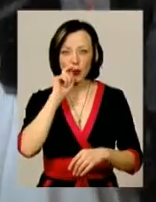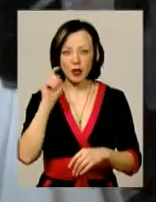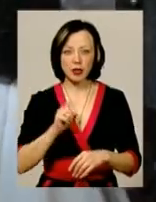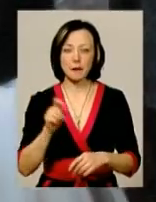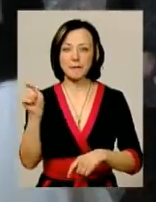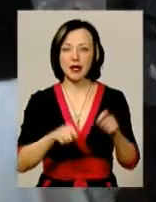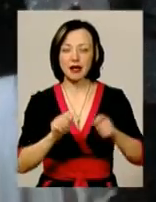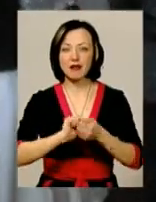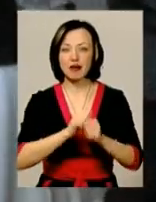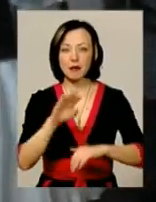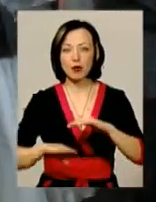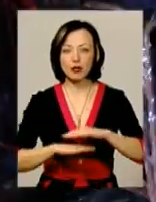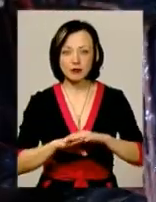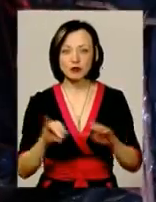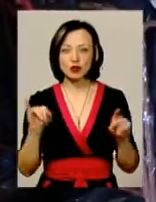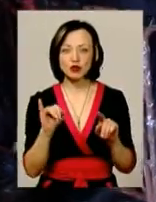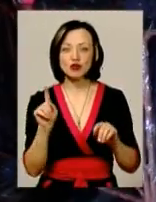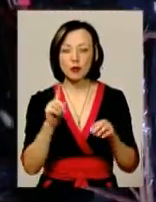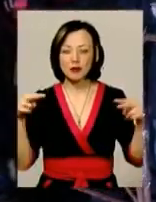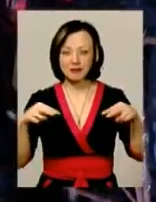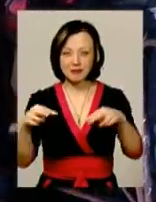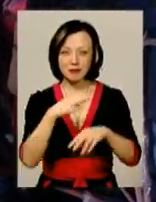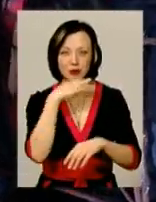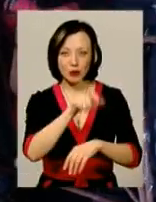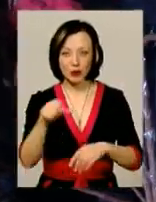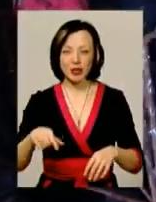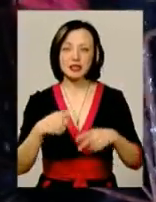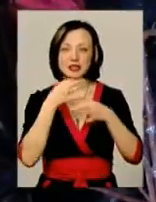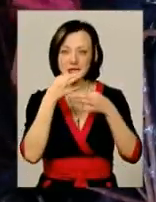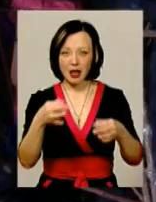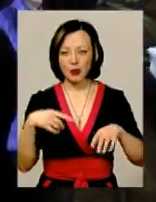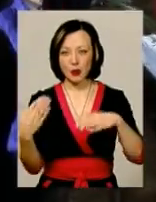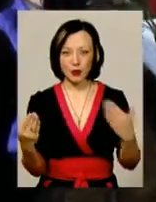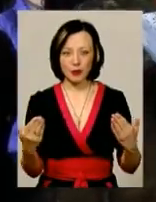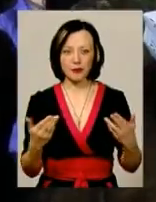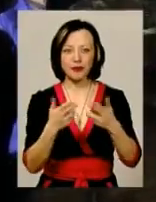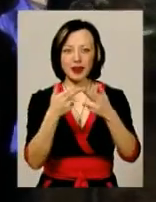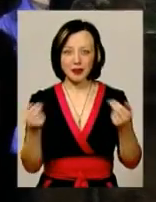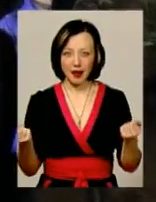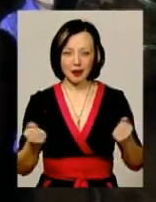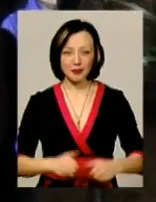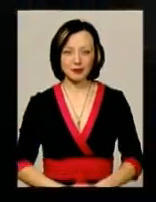України приїхали в Кам'янець-Подільський, щоби на очах у численних свідків сказати одне одному.